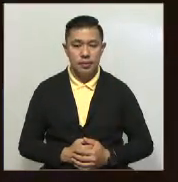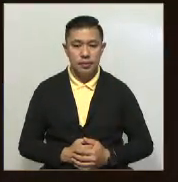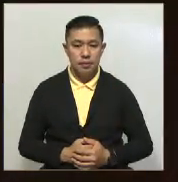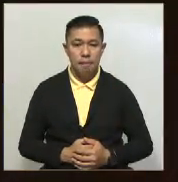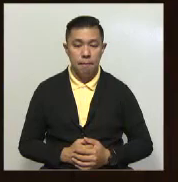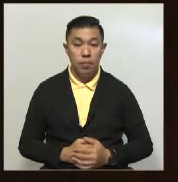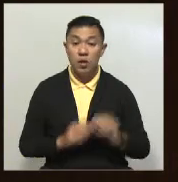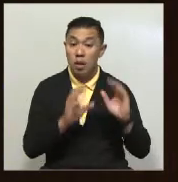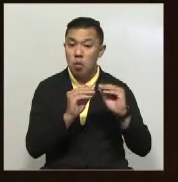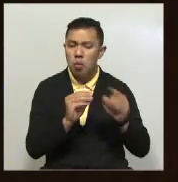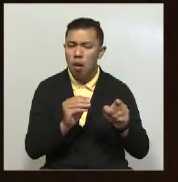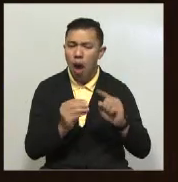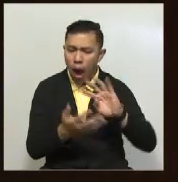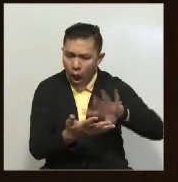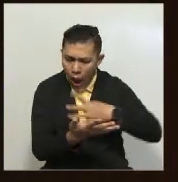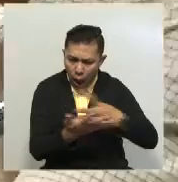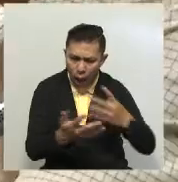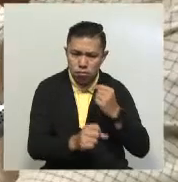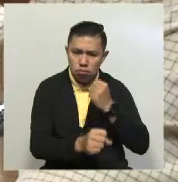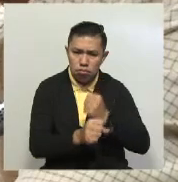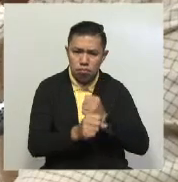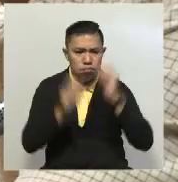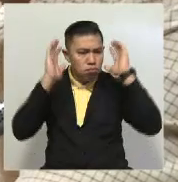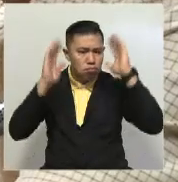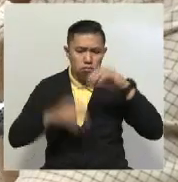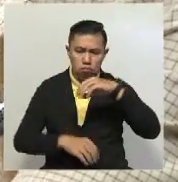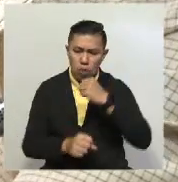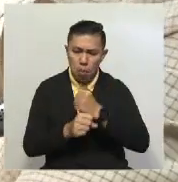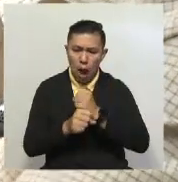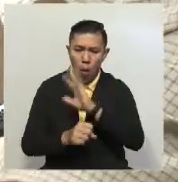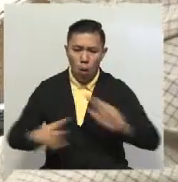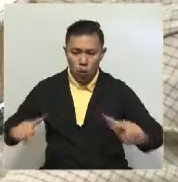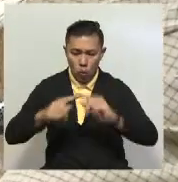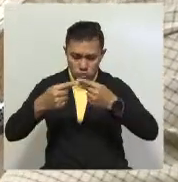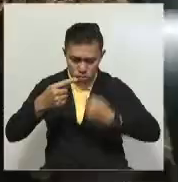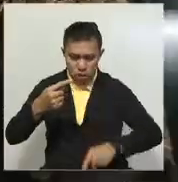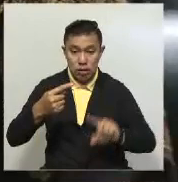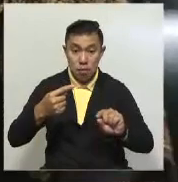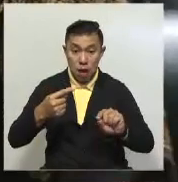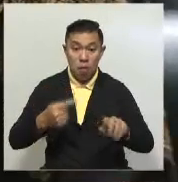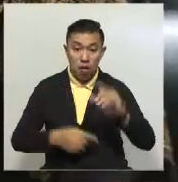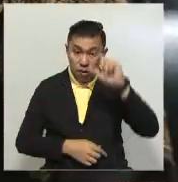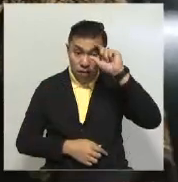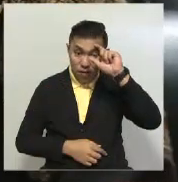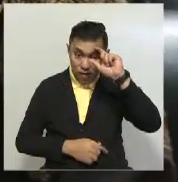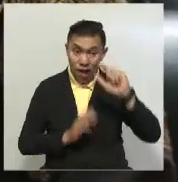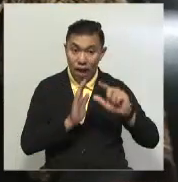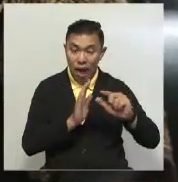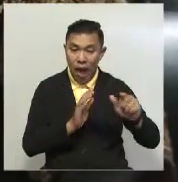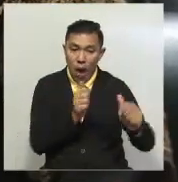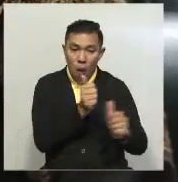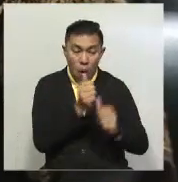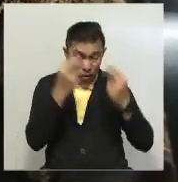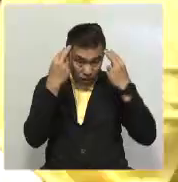สำหรับการประชุมเพื่อกำหนดแนวทางการประชาสัมพันธ์ผลงานของ20กระทรวงค่ะก็เกิดขึ้นภายหลังนายวิษณุเครืองามรองนายกรัฐม